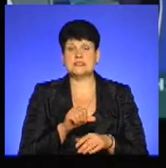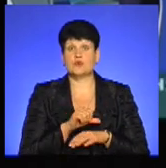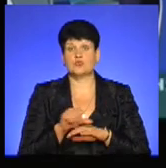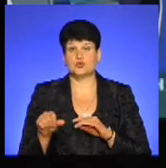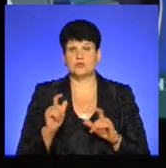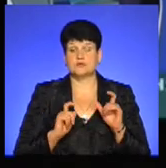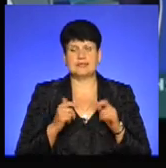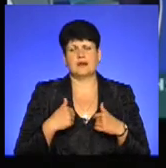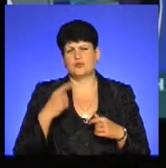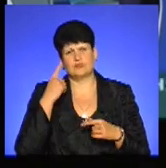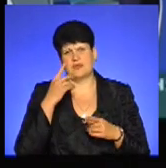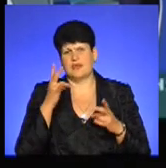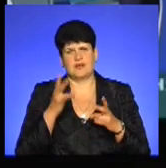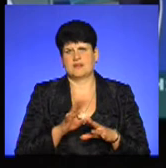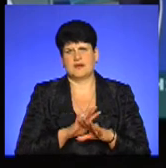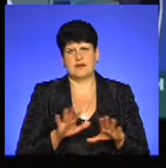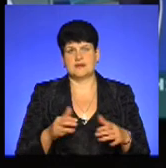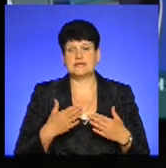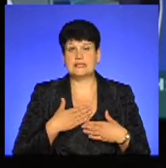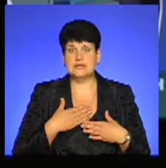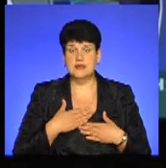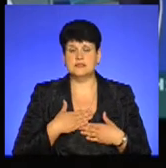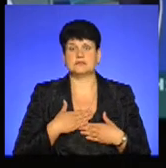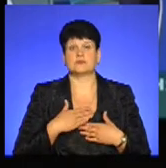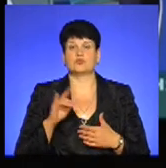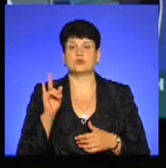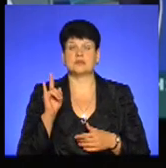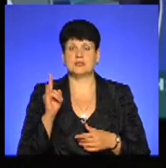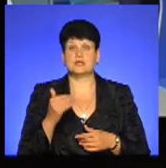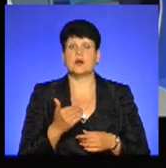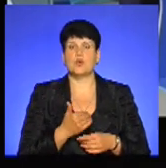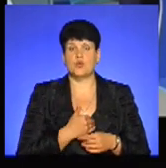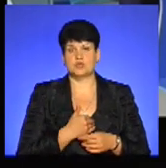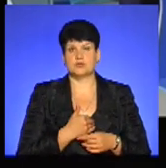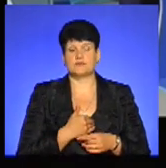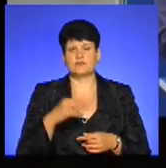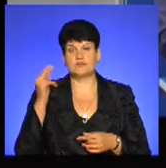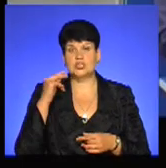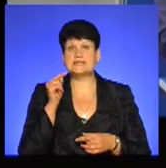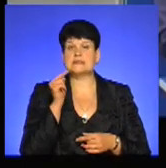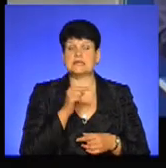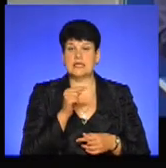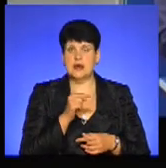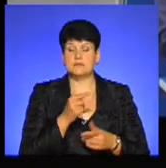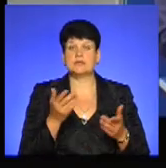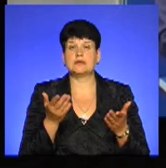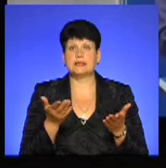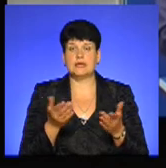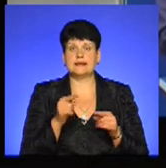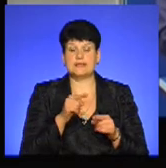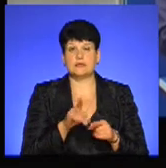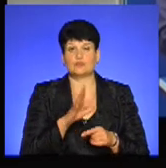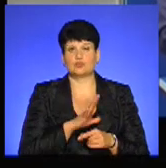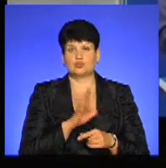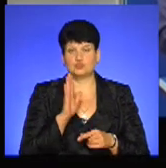є трагедією для нас, адже дитина хоче вчитися там, де їй буде